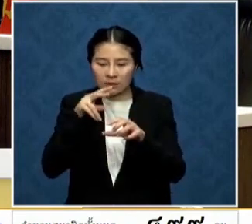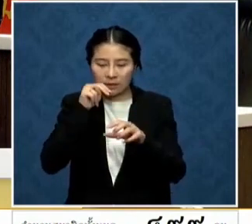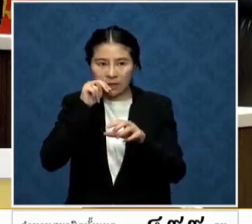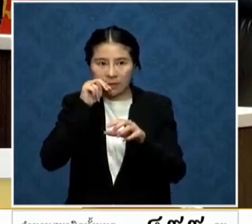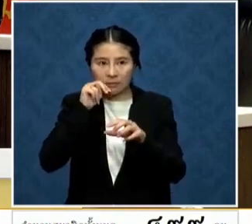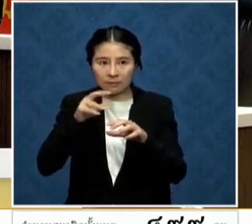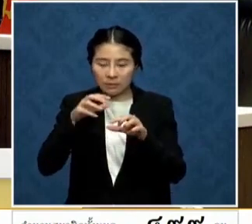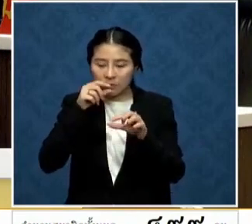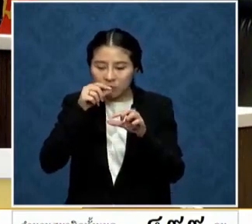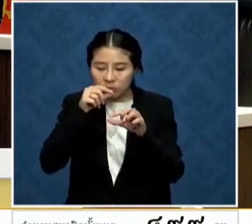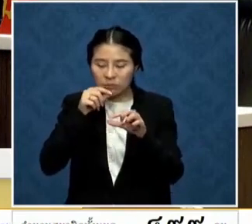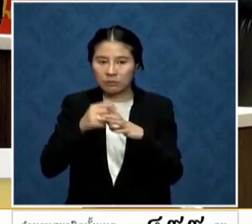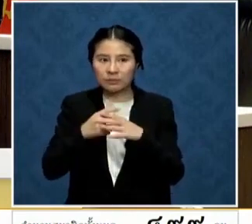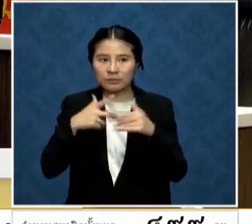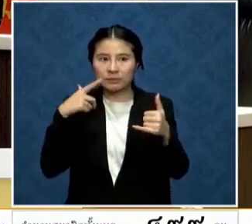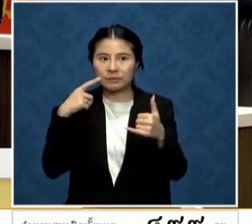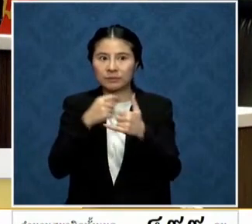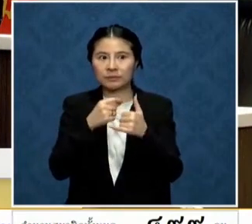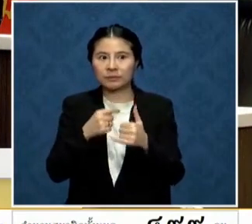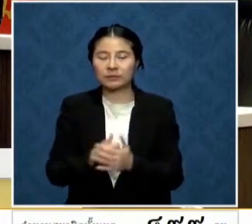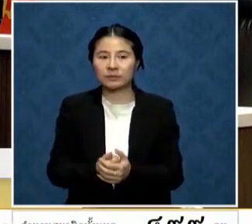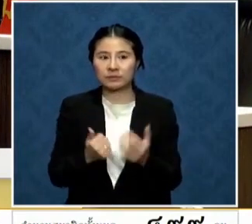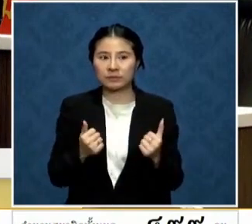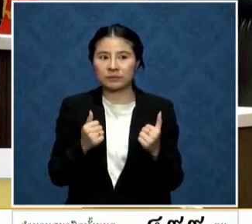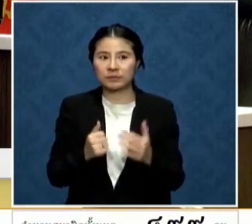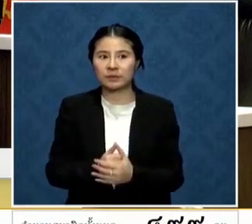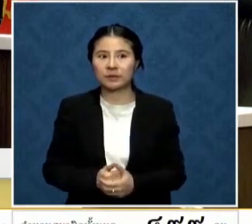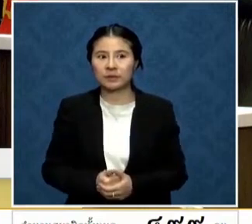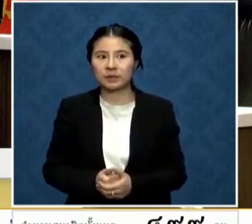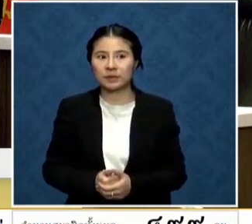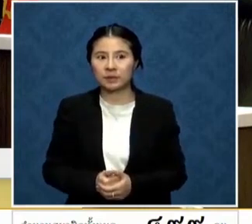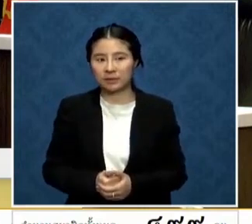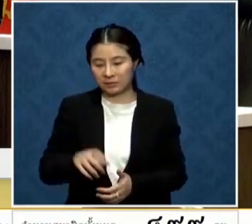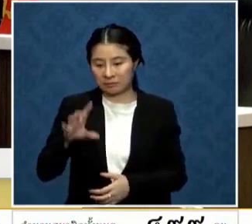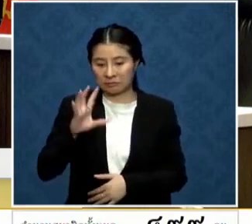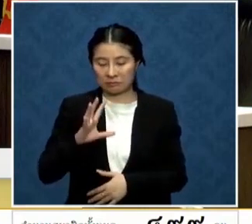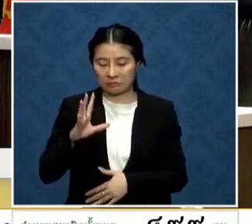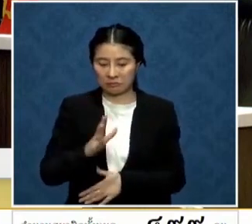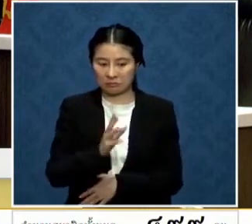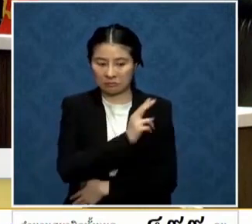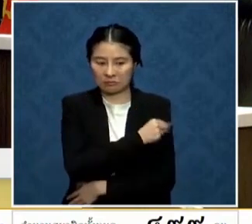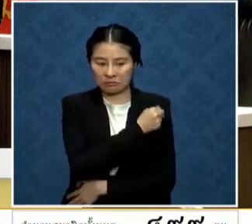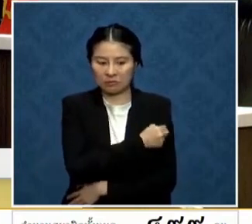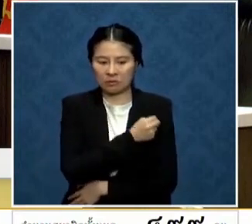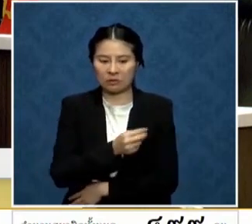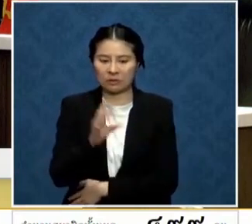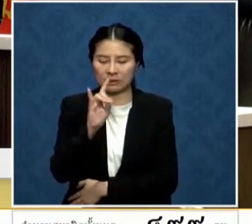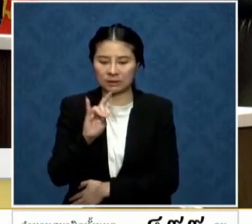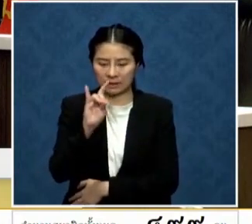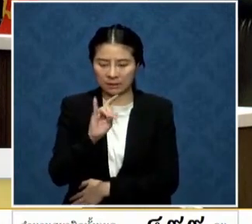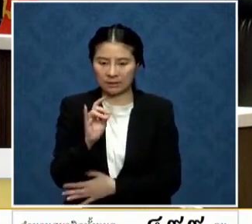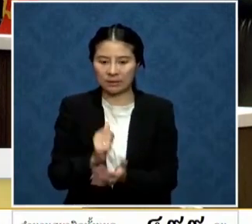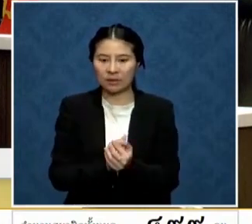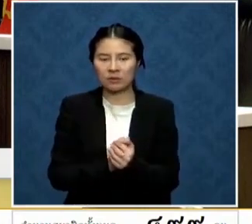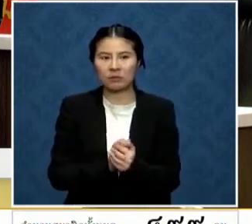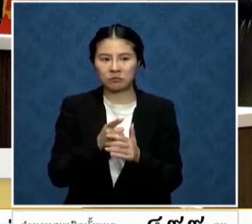เคตามีนนะครับสัตวแพทย์ชั้นสูงนะครับถึงจะเอ่อเบิกใจได้นะครับผมเชื่อว่าเ่อหากรัฐ